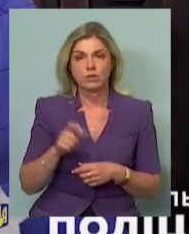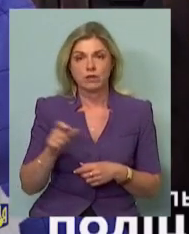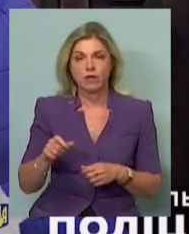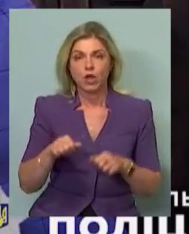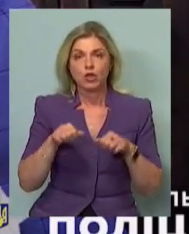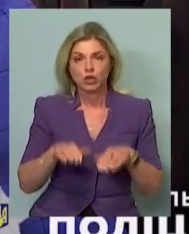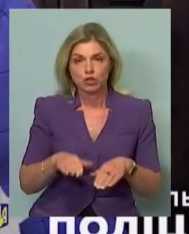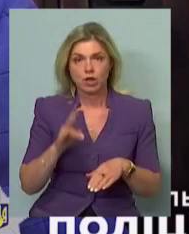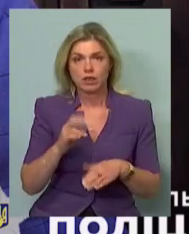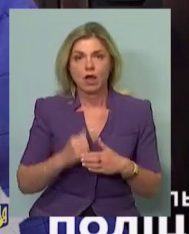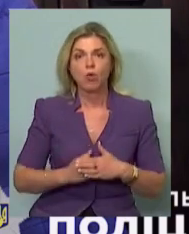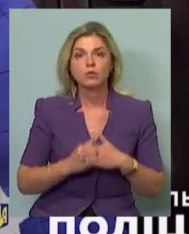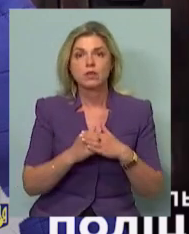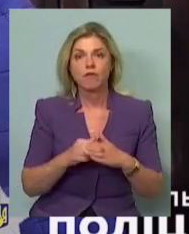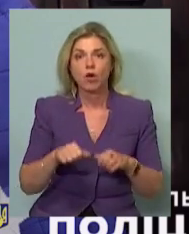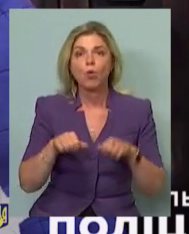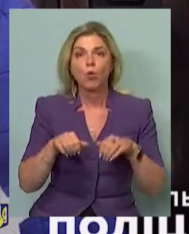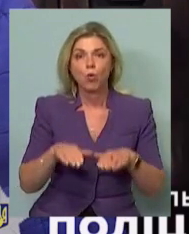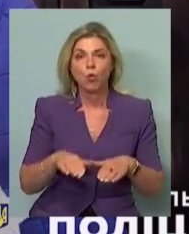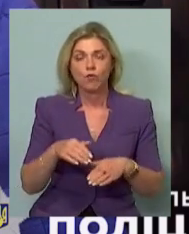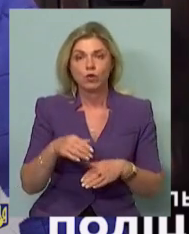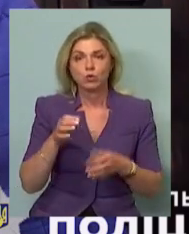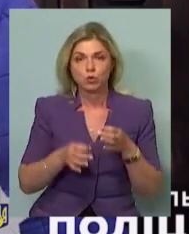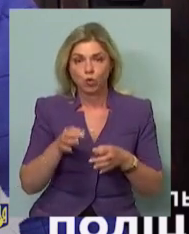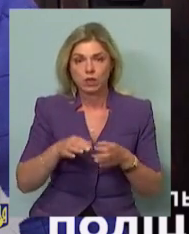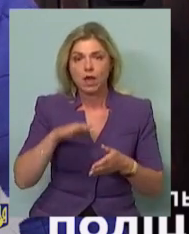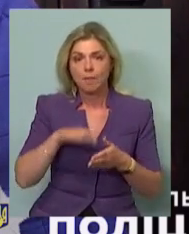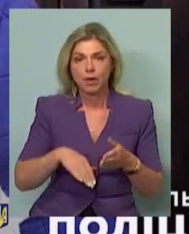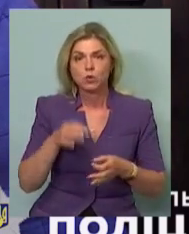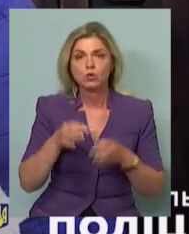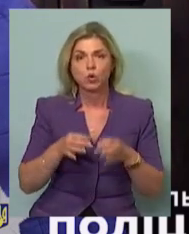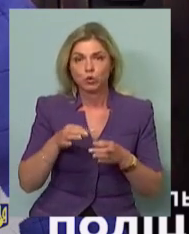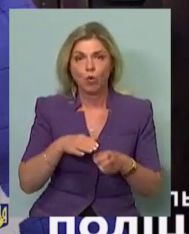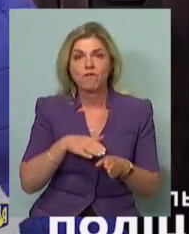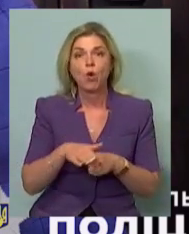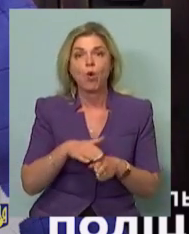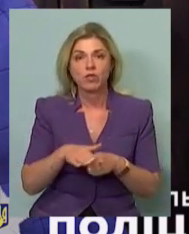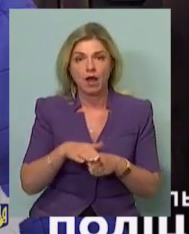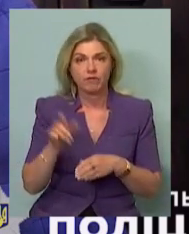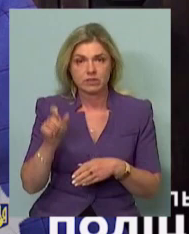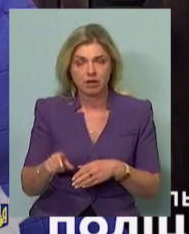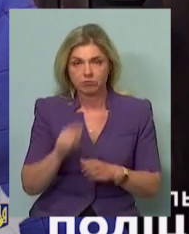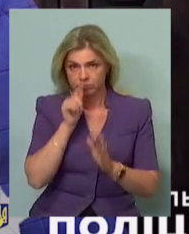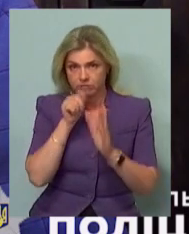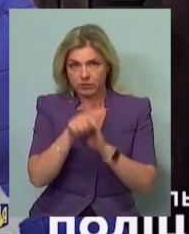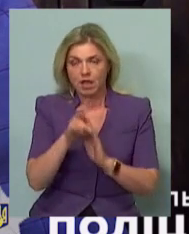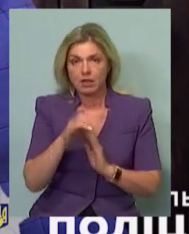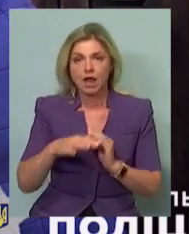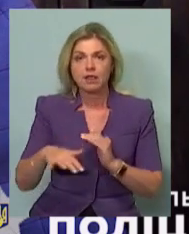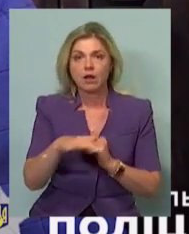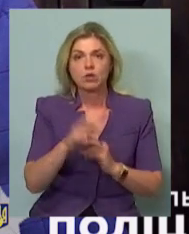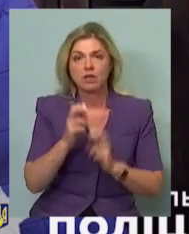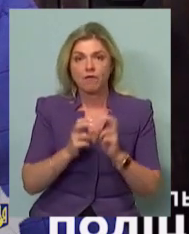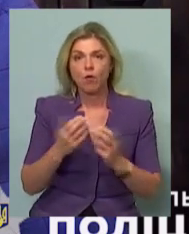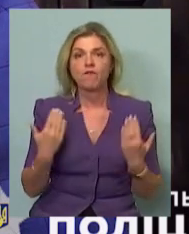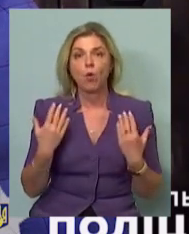на підставі ухвали суду, без судового виконавця, наголошую, вірватися на територію заводу у